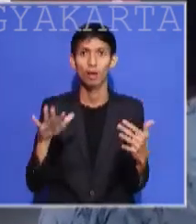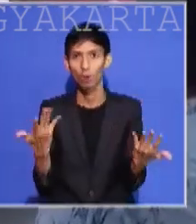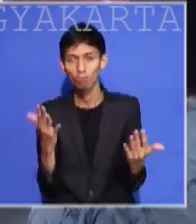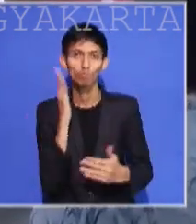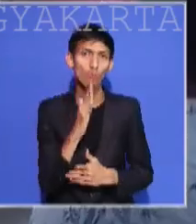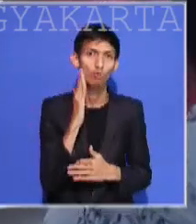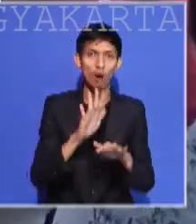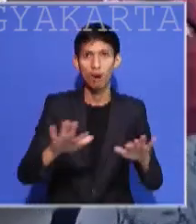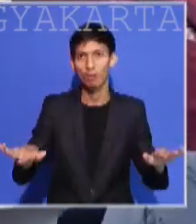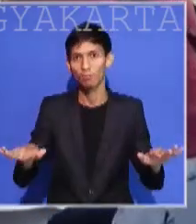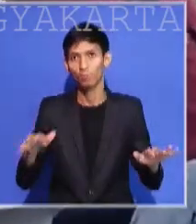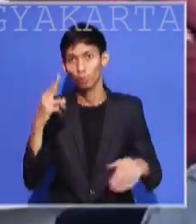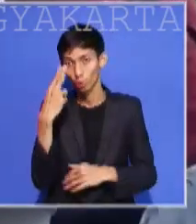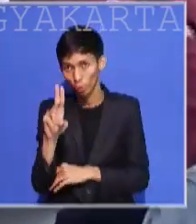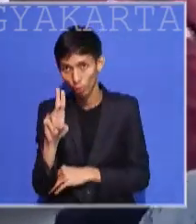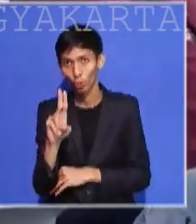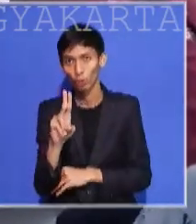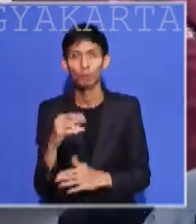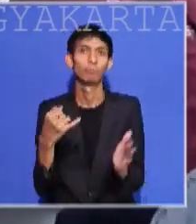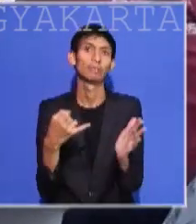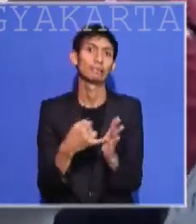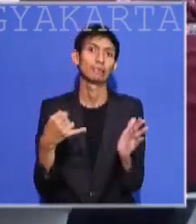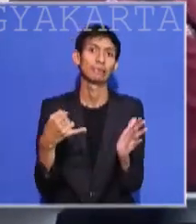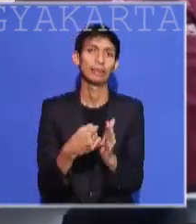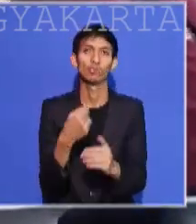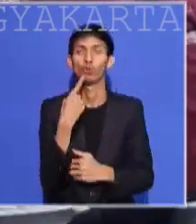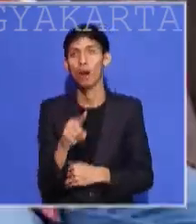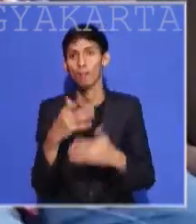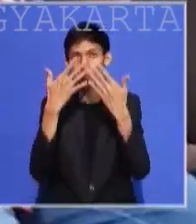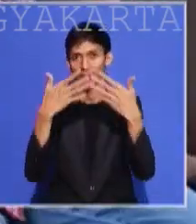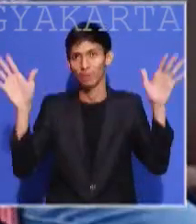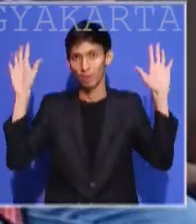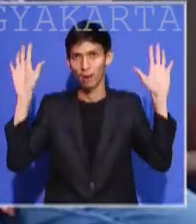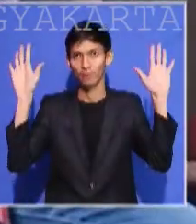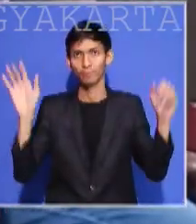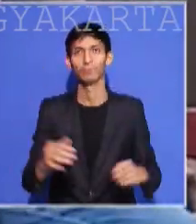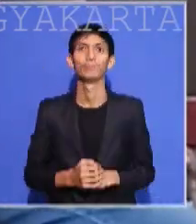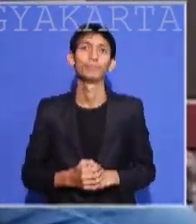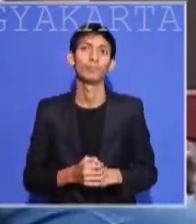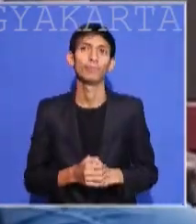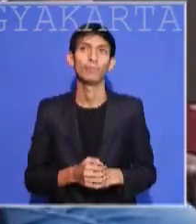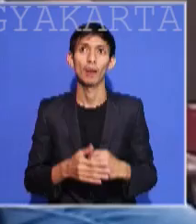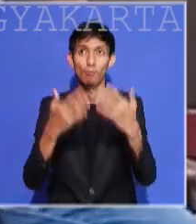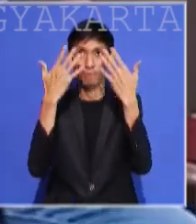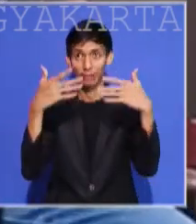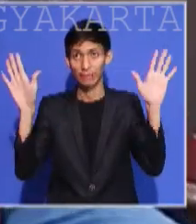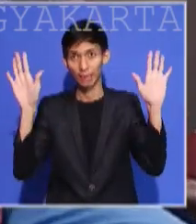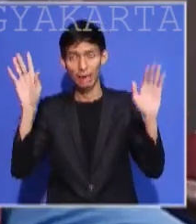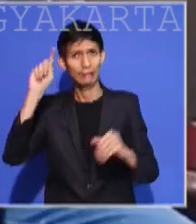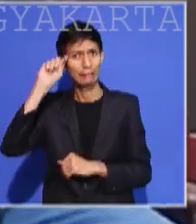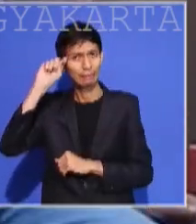way tumrap isen-isenanipun butir Pancasila wayang beber Pancasila men S